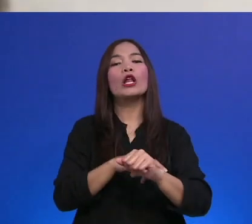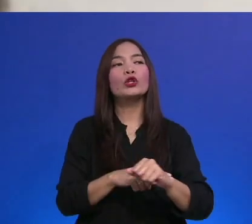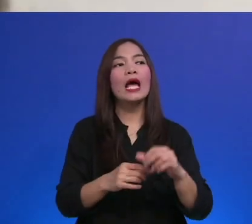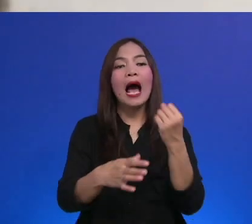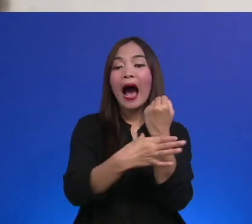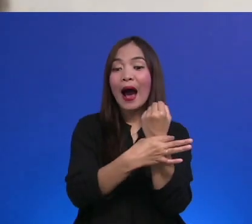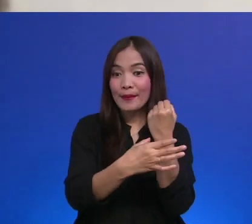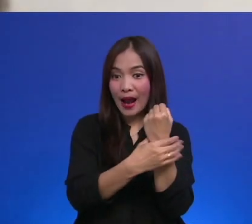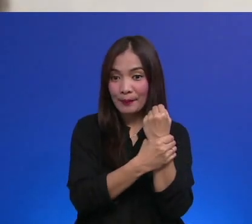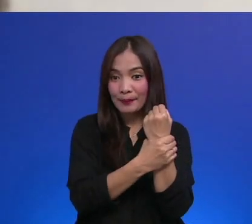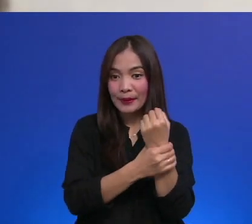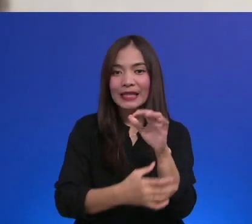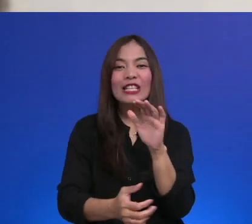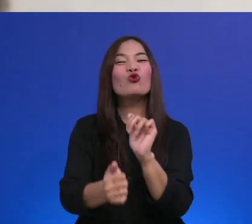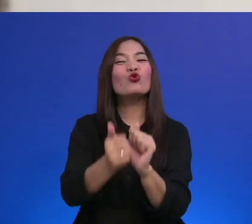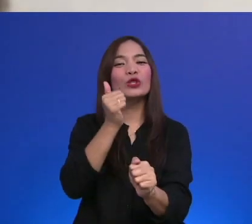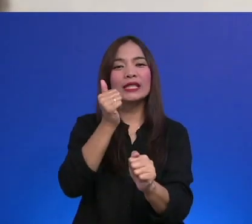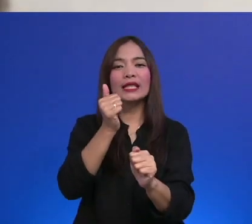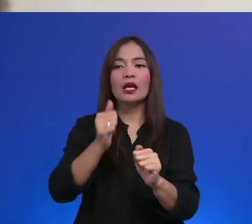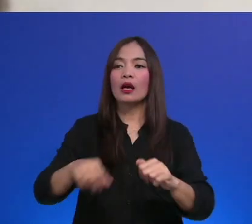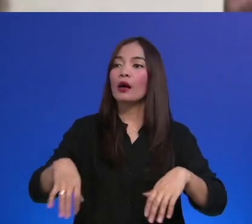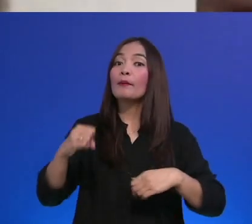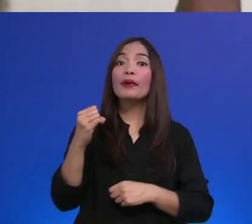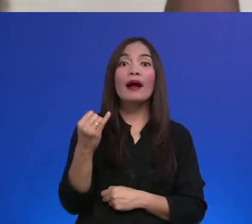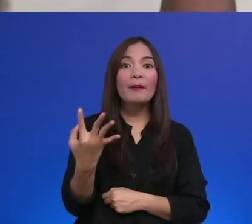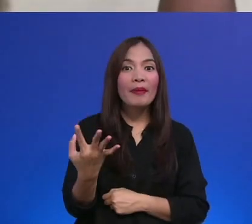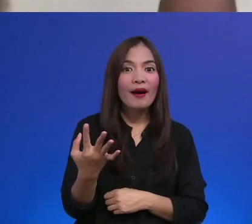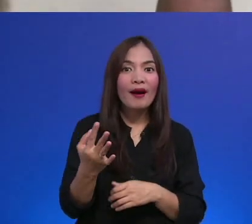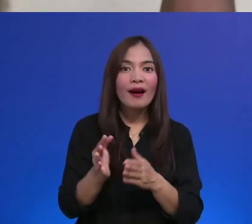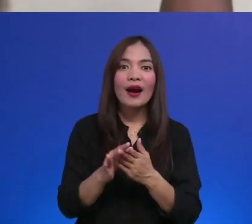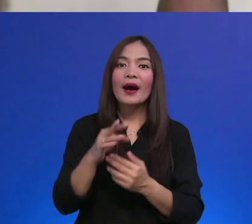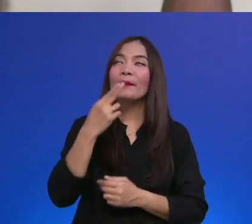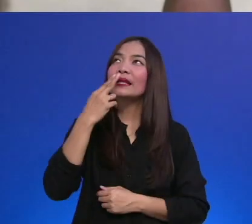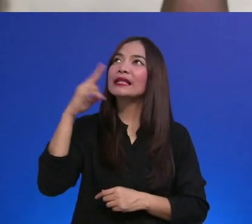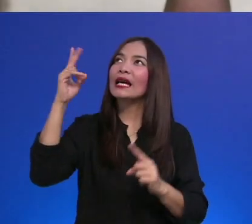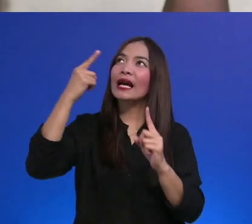seberapa dia mempercayai Yahweh